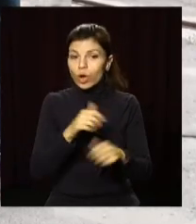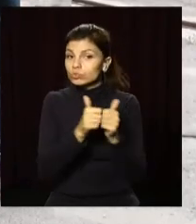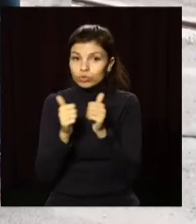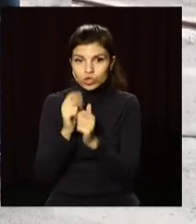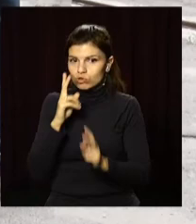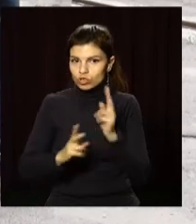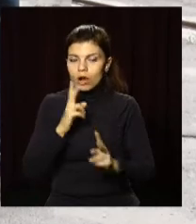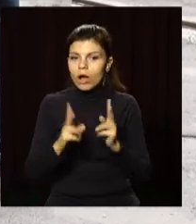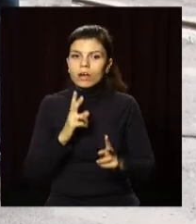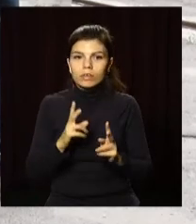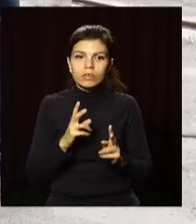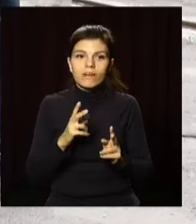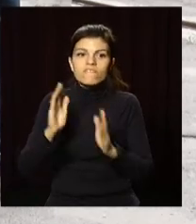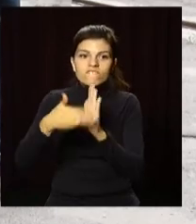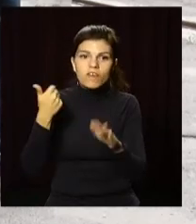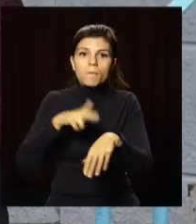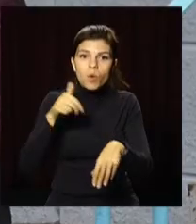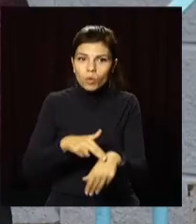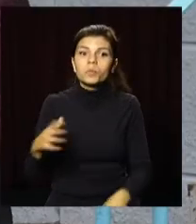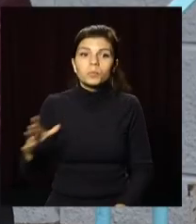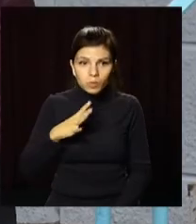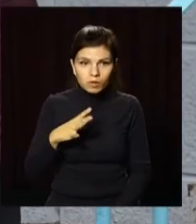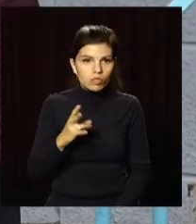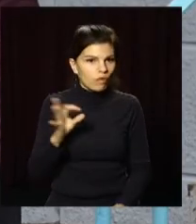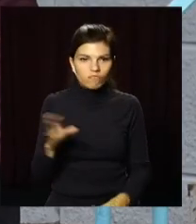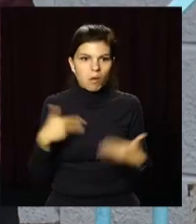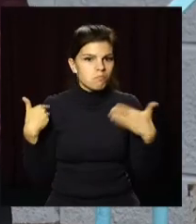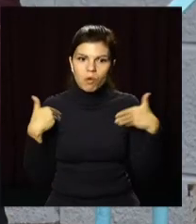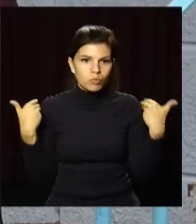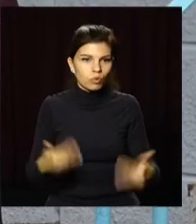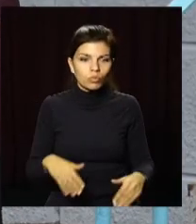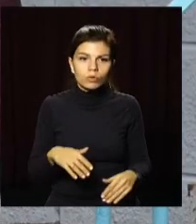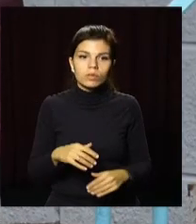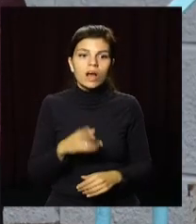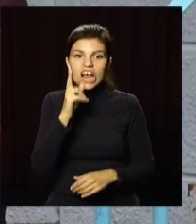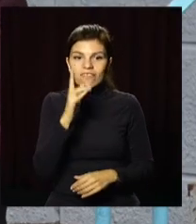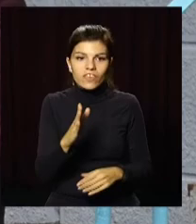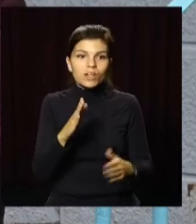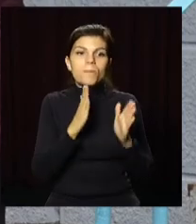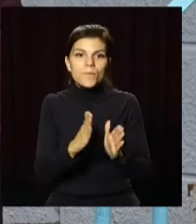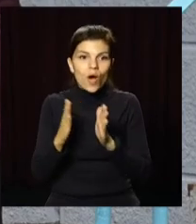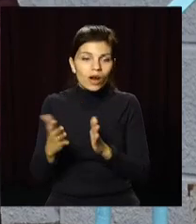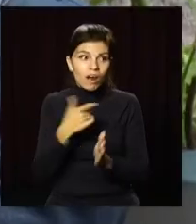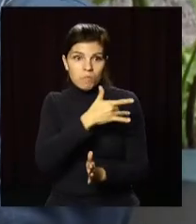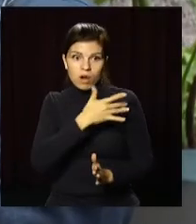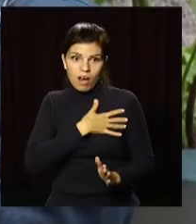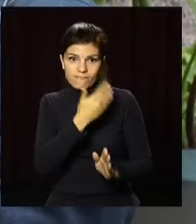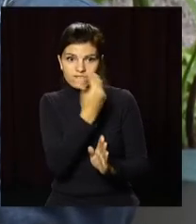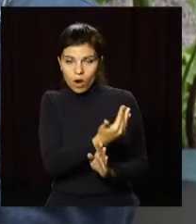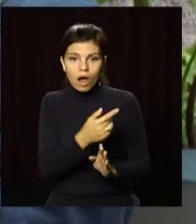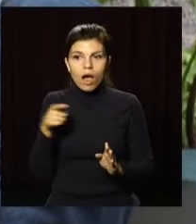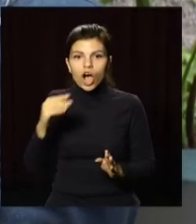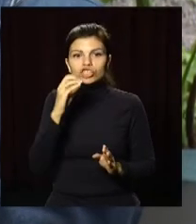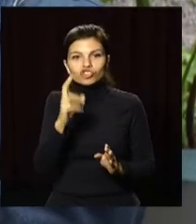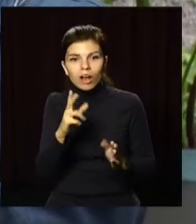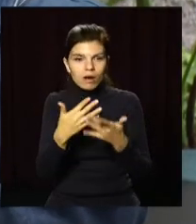до комунальних підприємств та викликали поліцію. Проте все марно. Привести до ладу квартиру, яка є приватною власністю, комунальники не